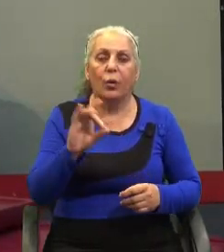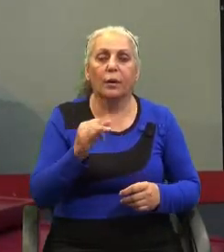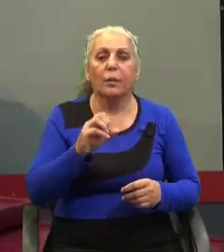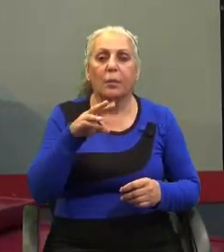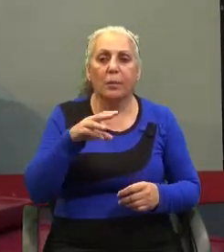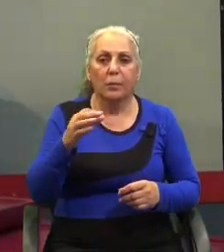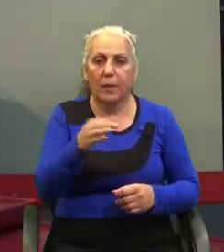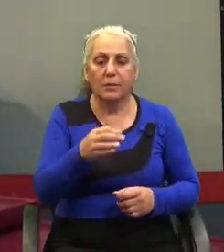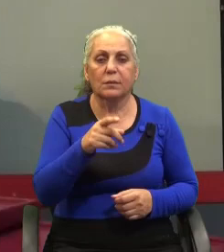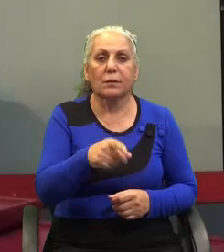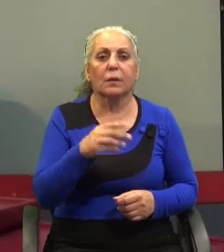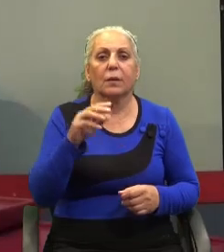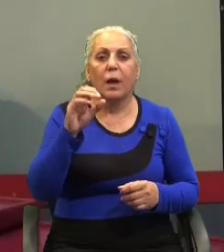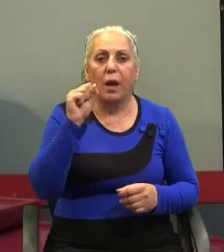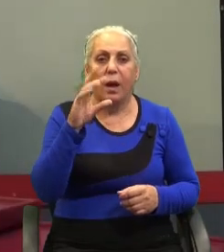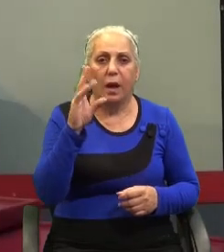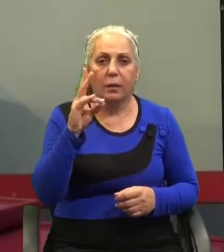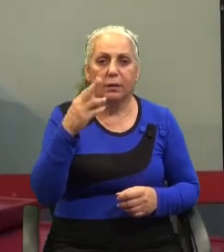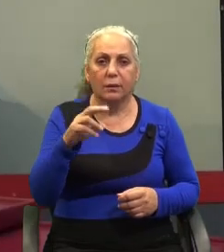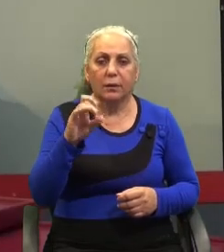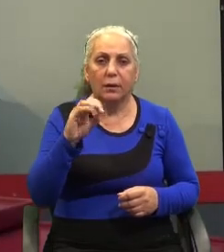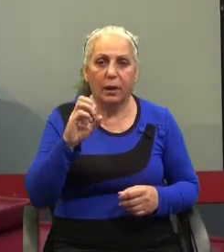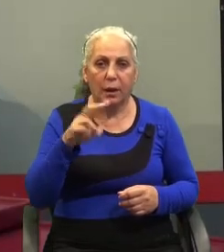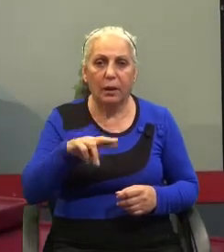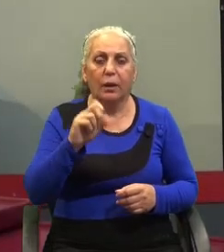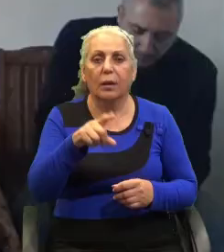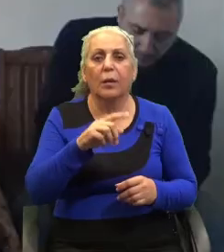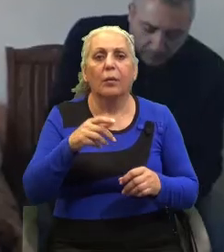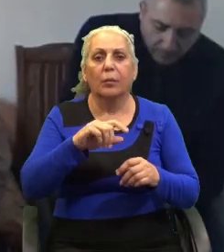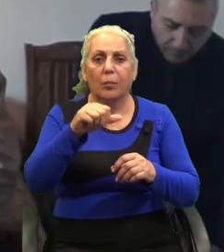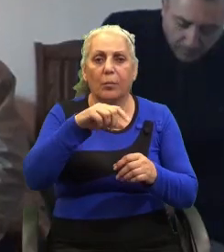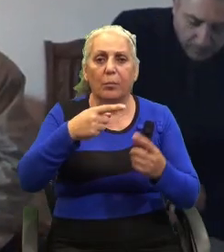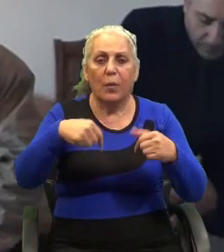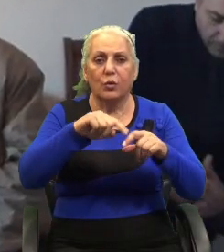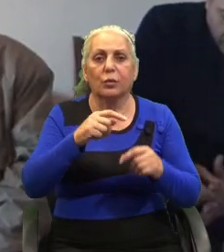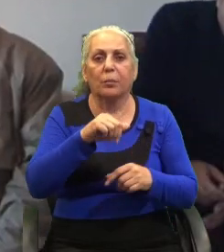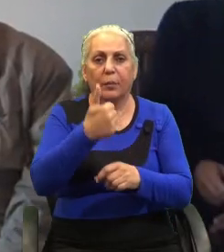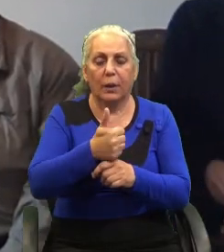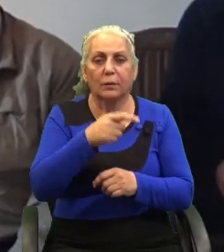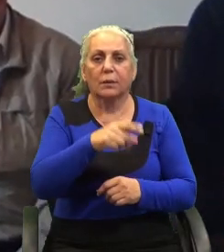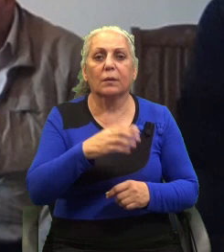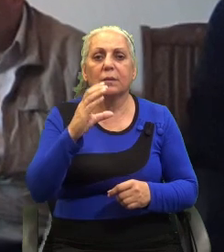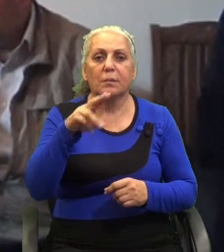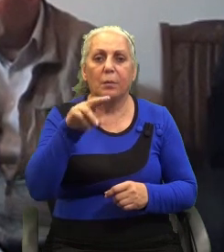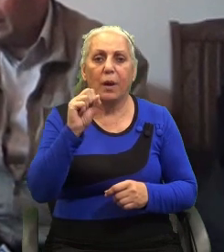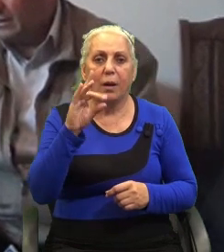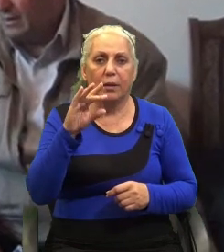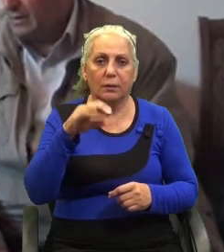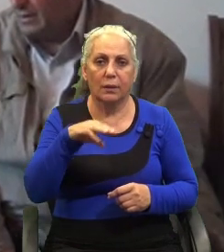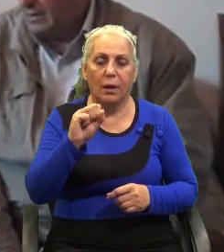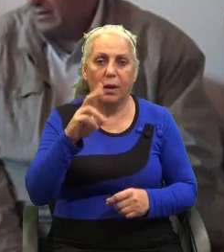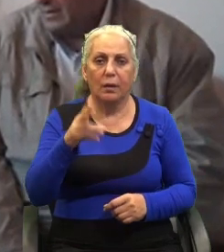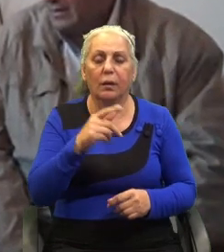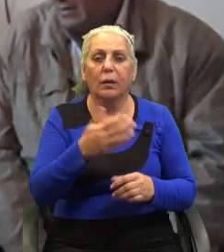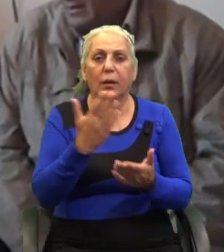Ղուկասյանը, մարզպետարանի զորահավաքային նախապատրաստության բաժնի պետ Սպարտակ Ղուբացյանի ուղեկցությամբ եղել է այս տարվա հուլիսի